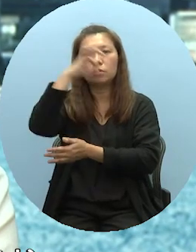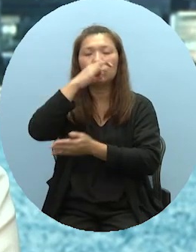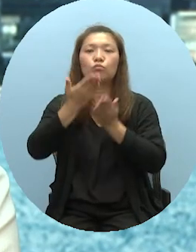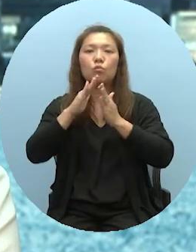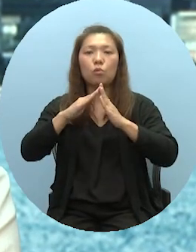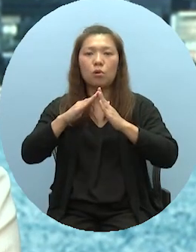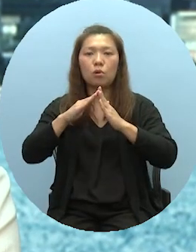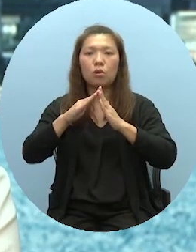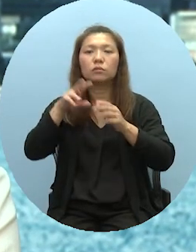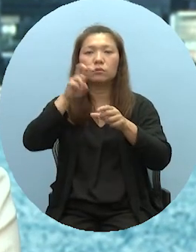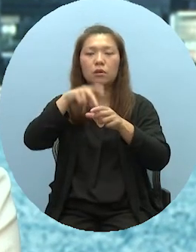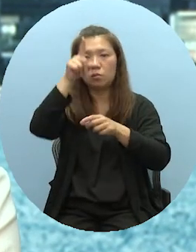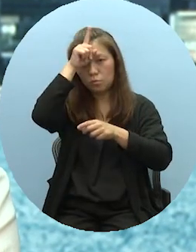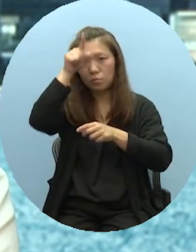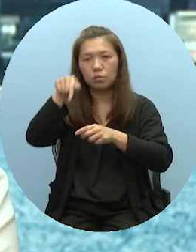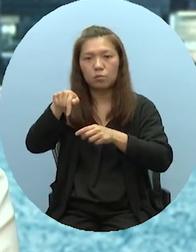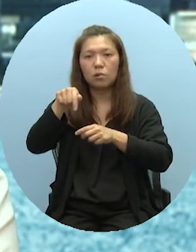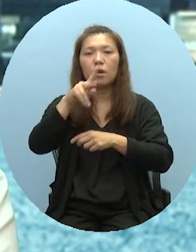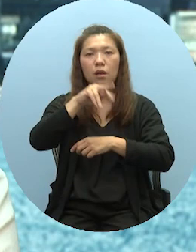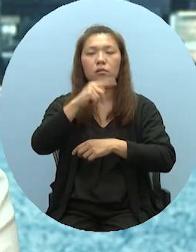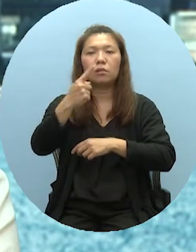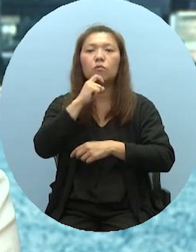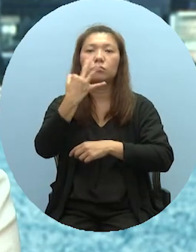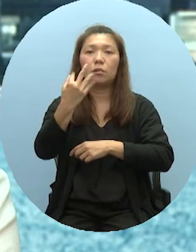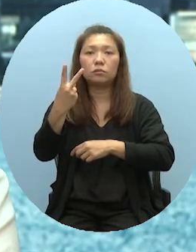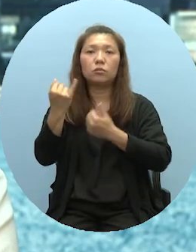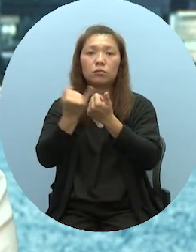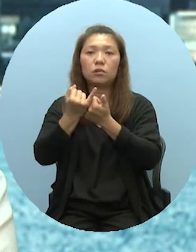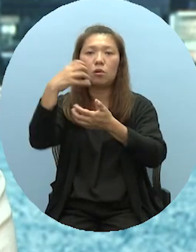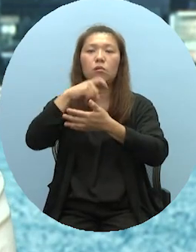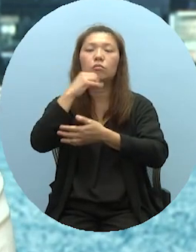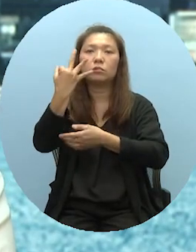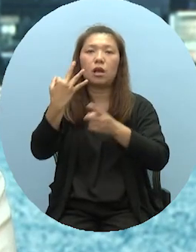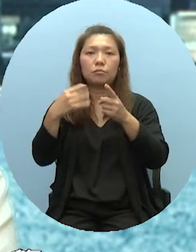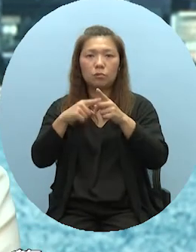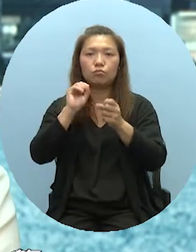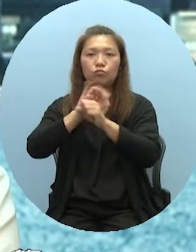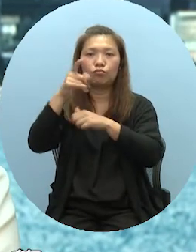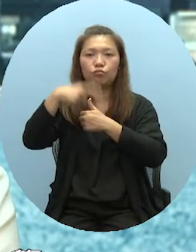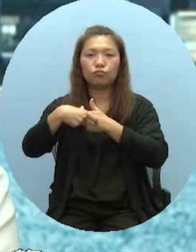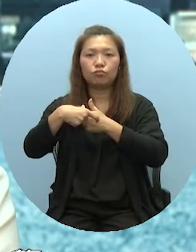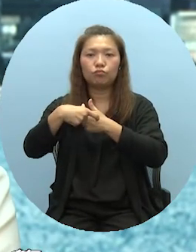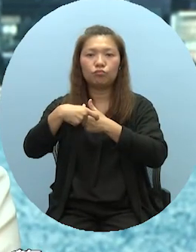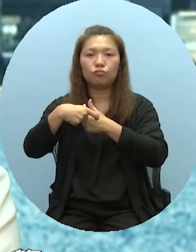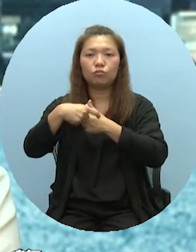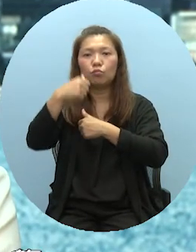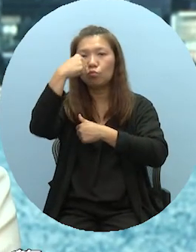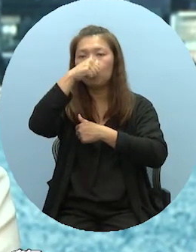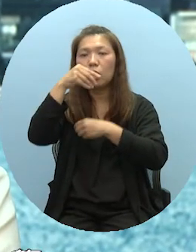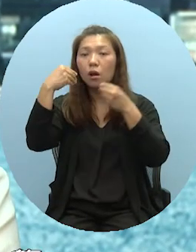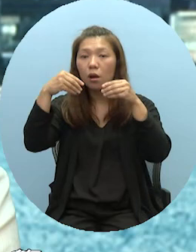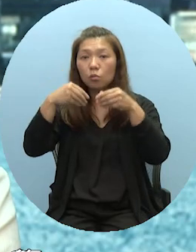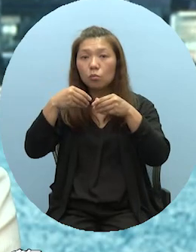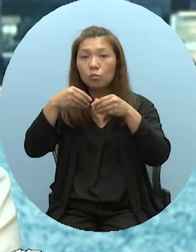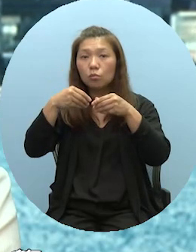學校咁喺西貢嘅，就係 N1 班有32個學生，有3個學生確診啦。威靈頓教育機